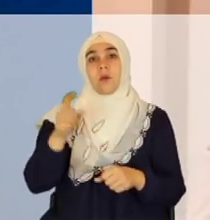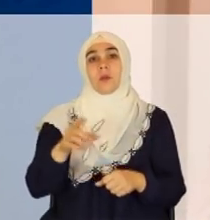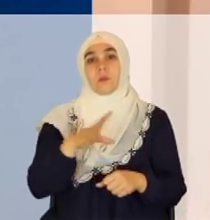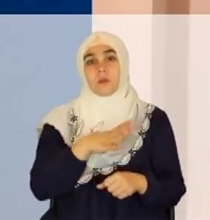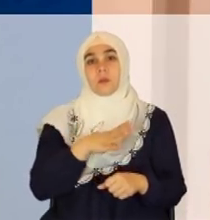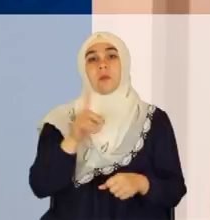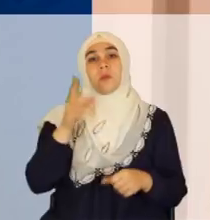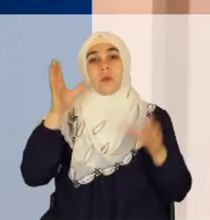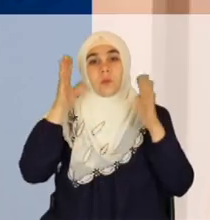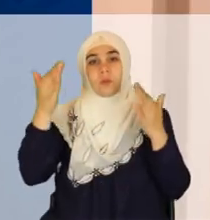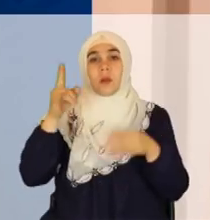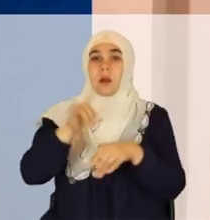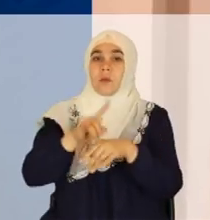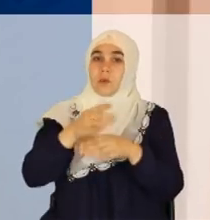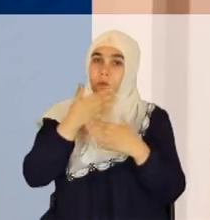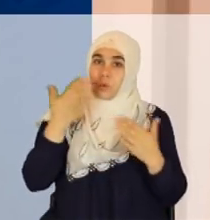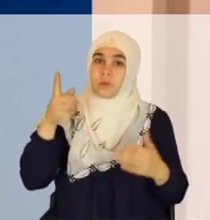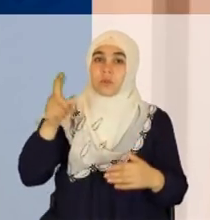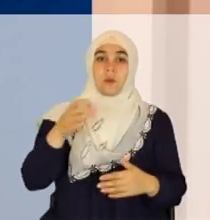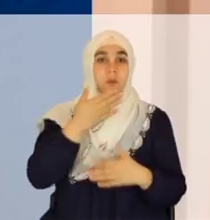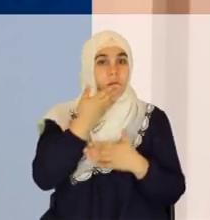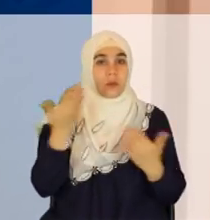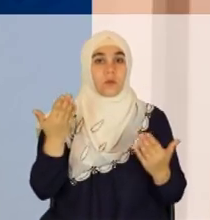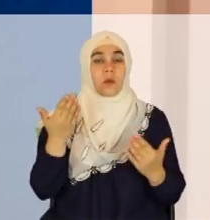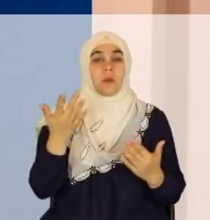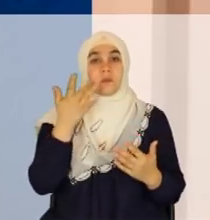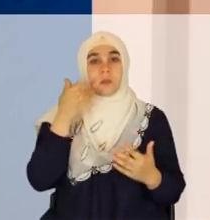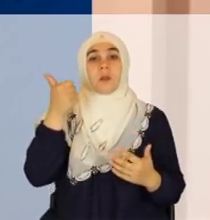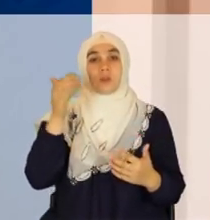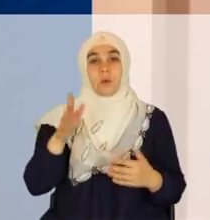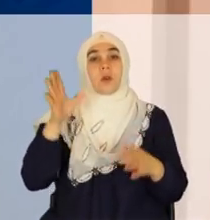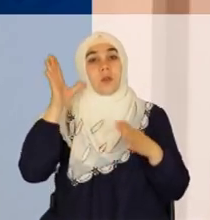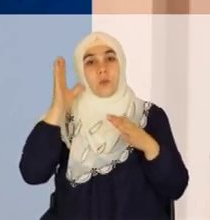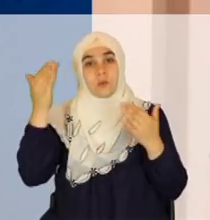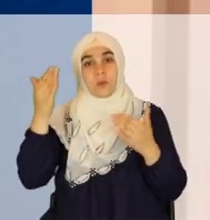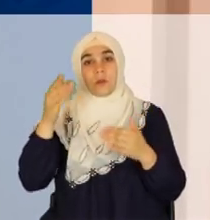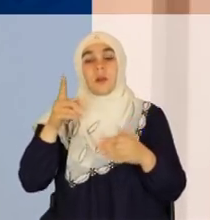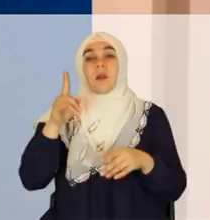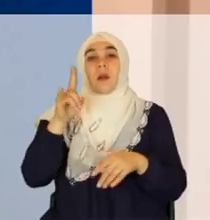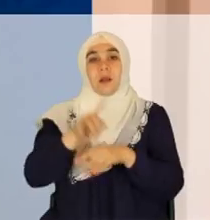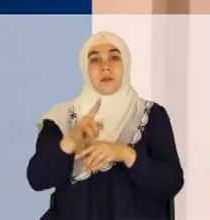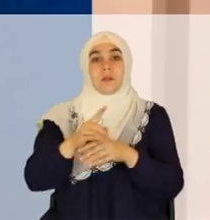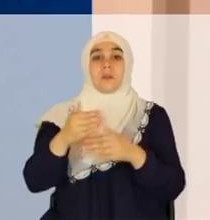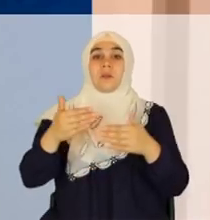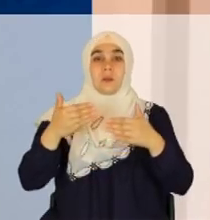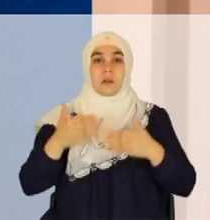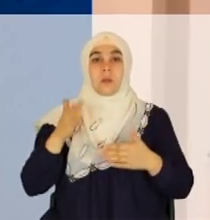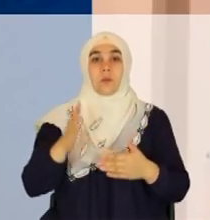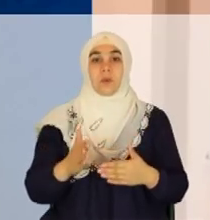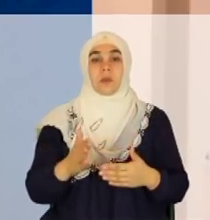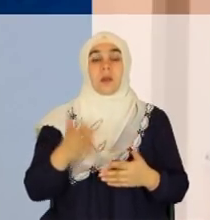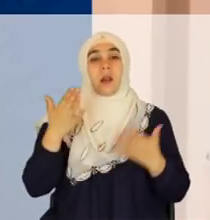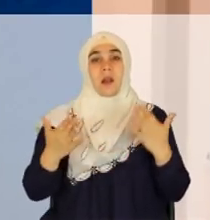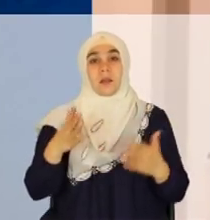nimaga namoz o'qib turib yolg'on gapiryapti falonchilikdan gap qolmaydi. Chunki namozi uni yolg'onchilikdan qaytaradi. Agar